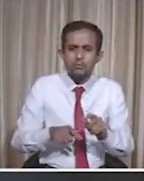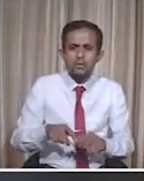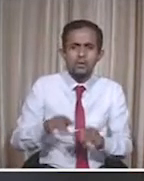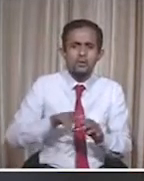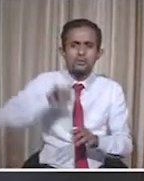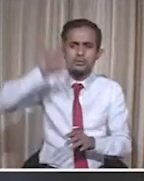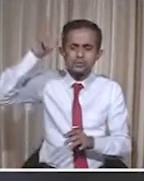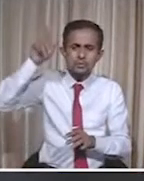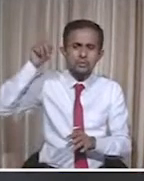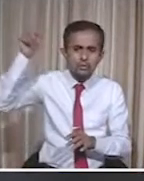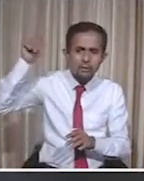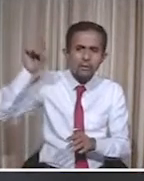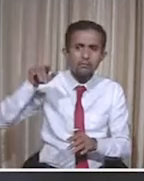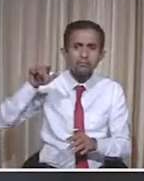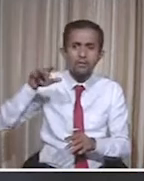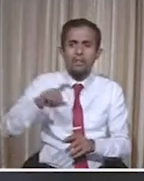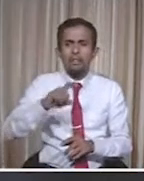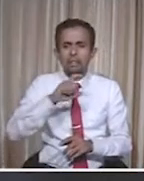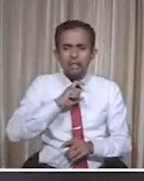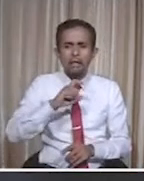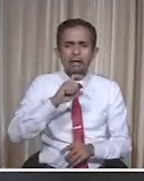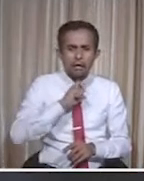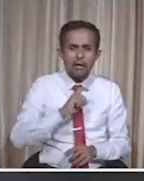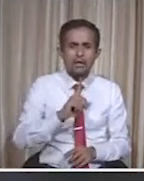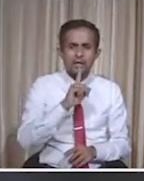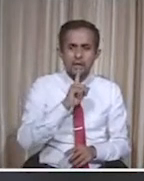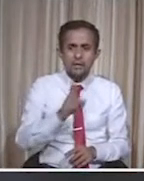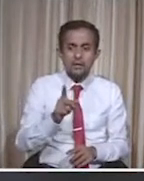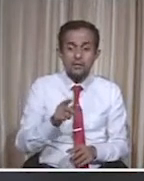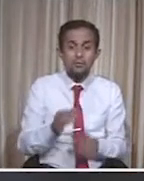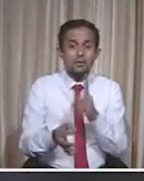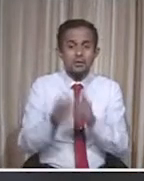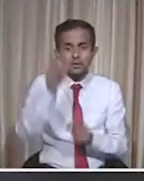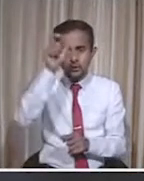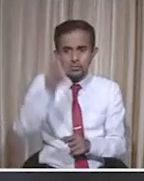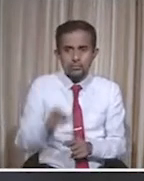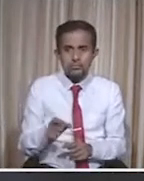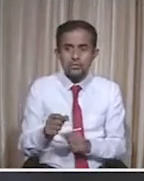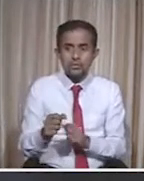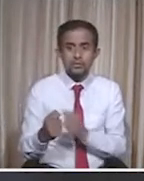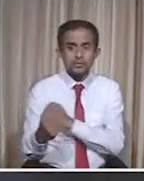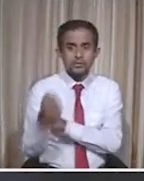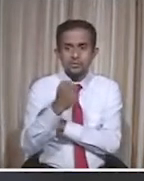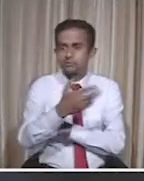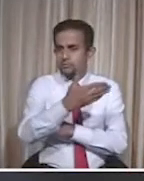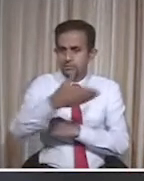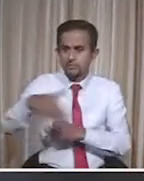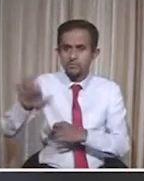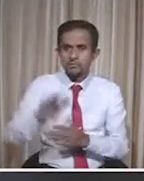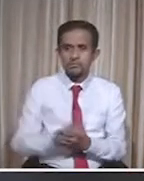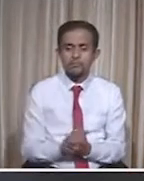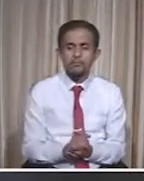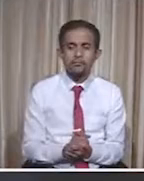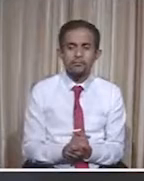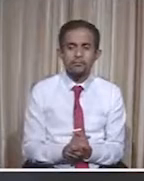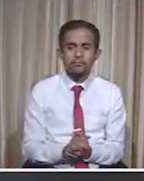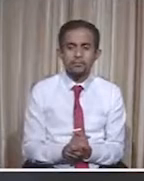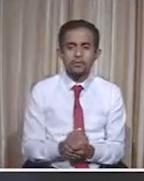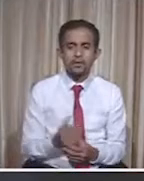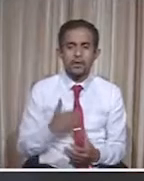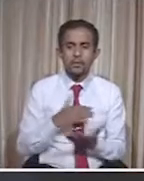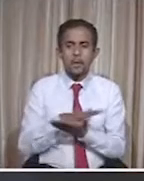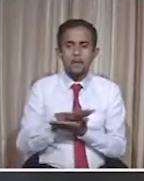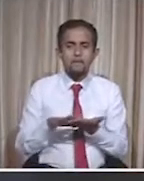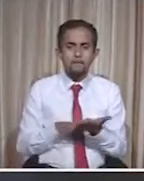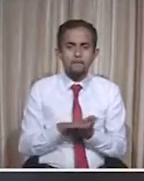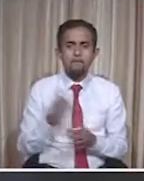විදේශ ඒ දේශාන්තරවල ඉඳලා කෑ ගහලා කියන්නේ මේ ජනාධිපතිවරයාට බලයෙන් ඉවත් වෙන්න කියලා. ඒ නිසා අපිට හරි